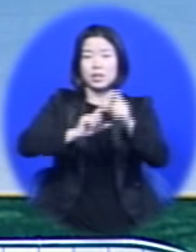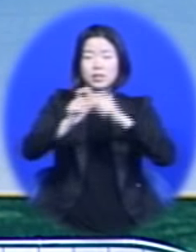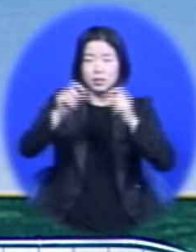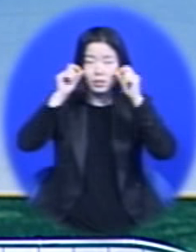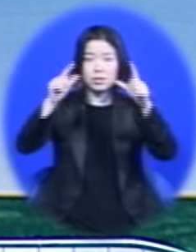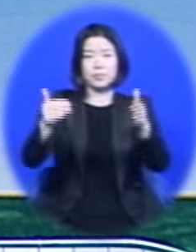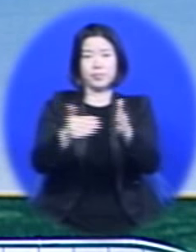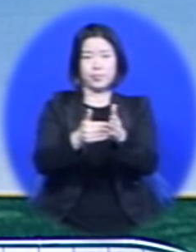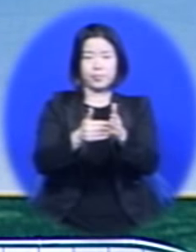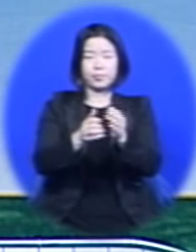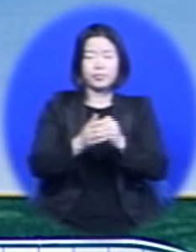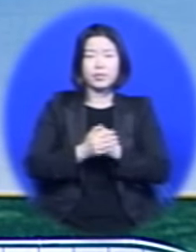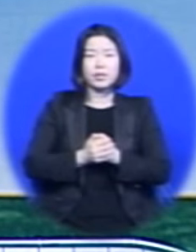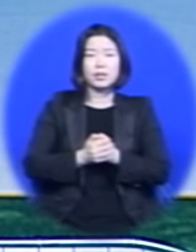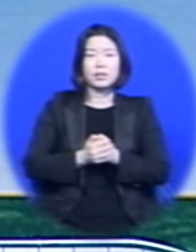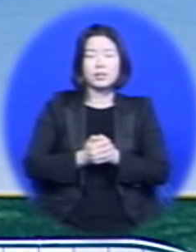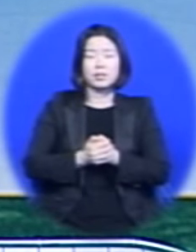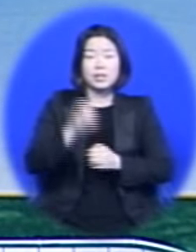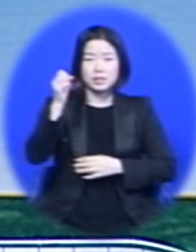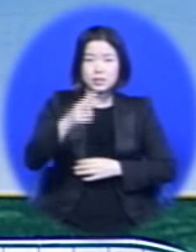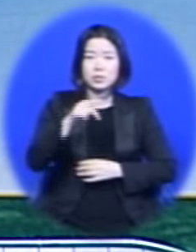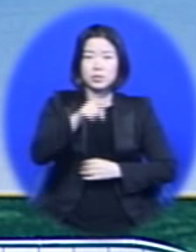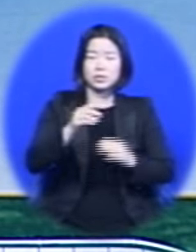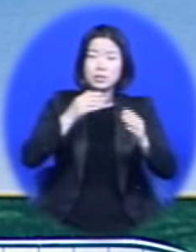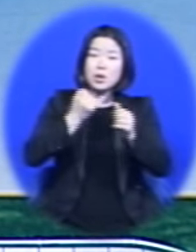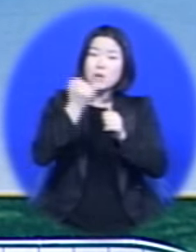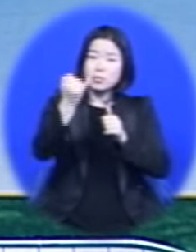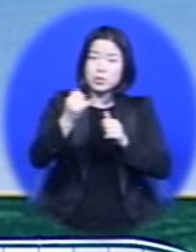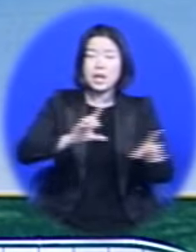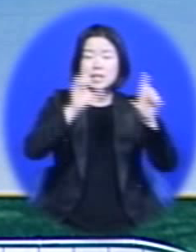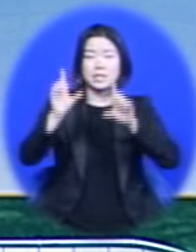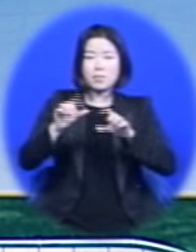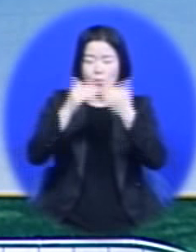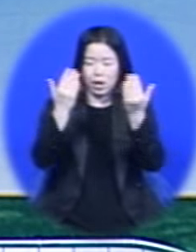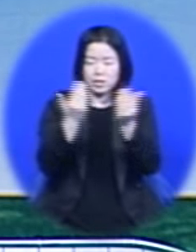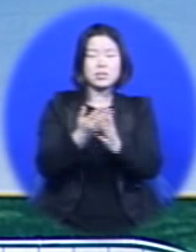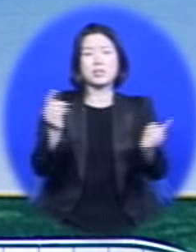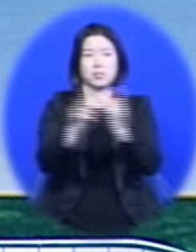뜨였다고 그랬어요. 그리고 그 부인의 삶이 완전히 바뀌었어요.